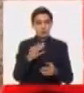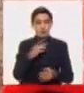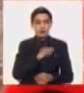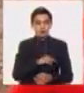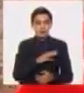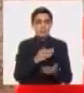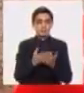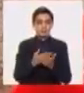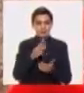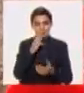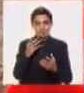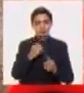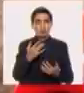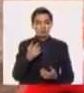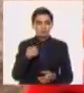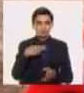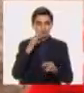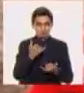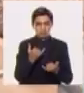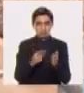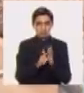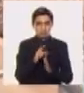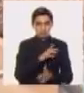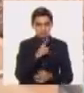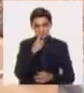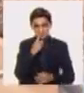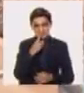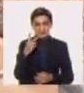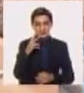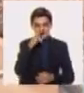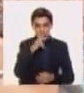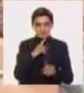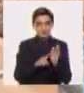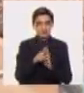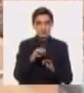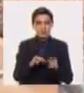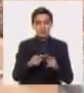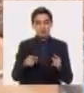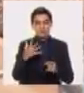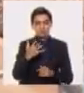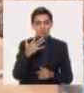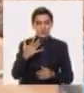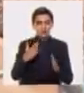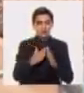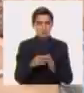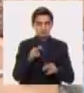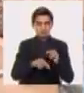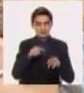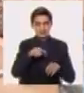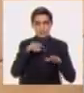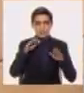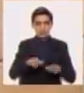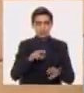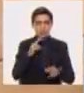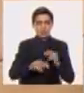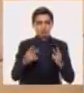аламын деп отыр? Енді көреміз, енді бастадық қой біз. Сөйтіп екі айдың ішінде құрылысшылар жалпы саны 505 үйді осы жерден салып бітуі